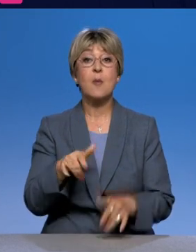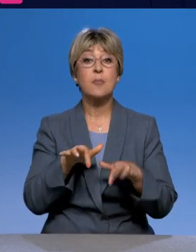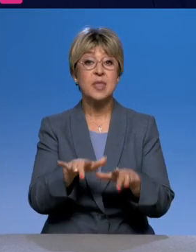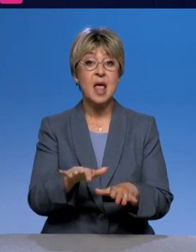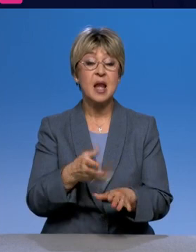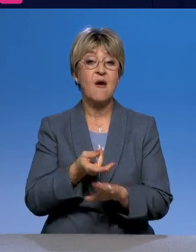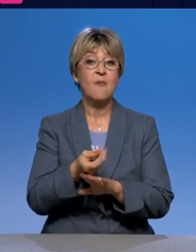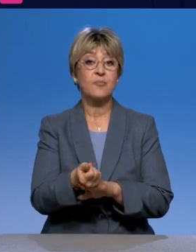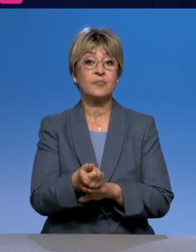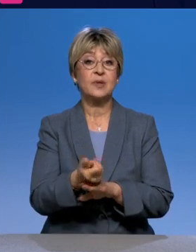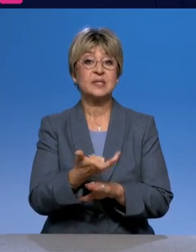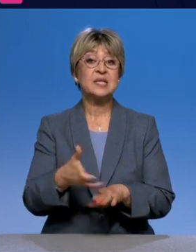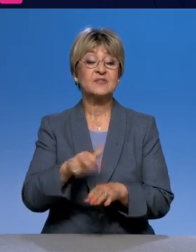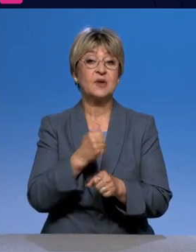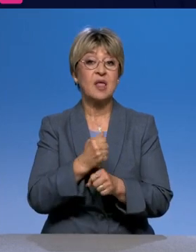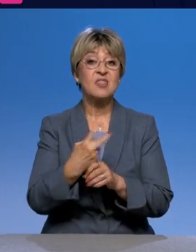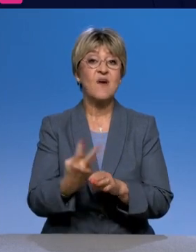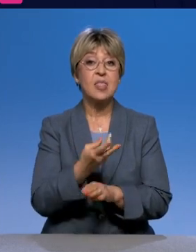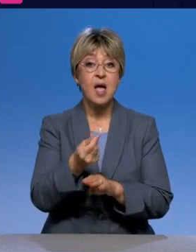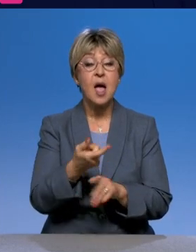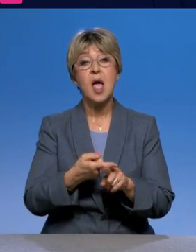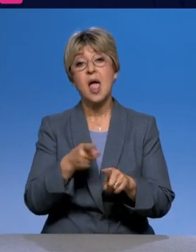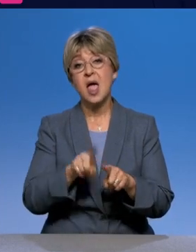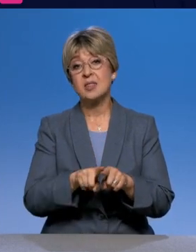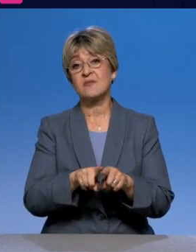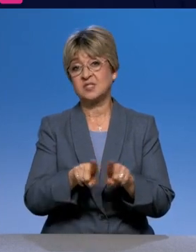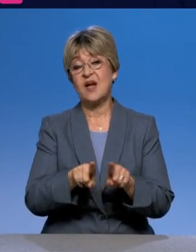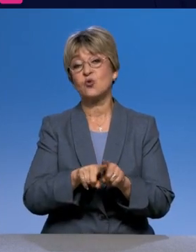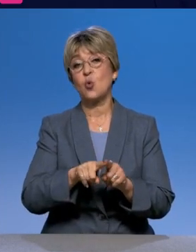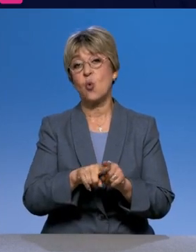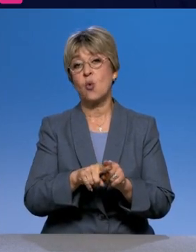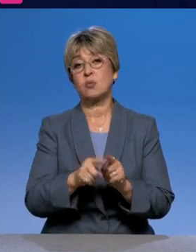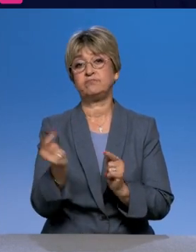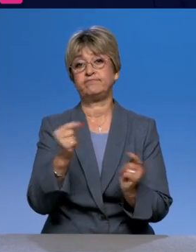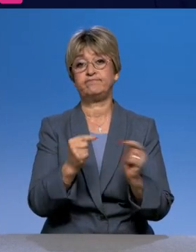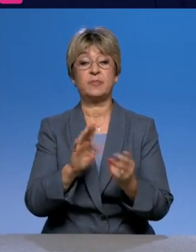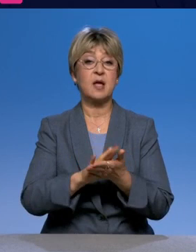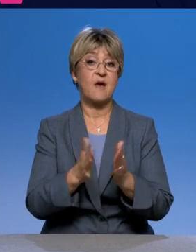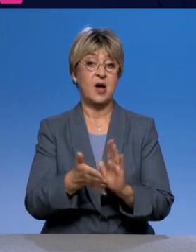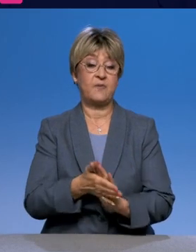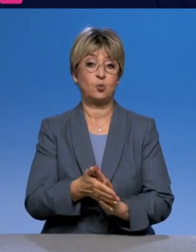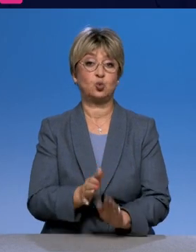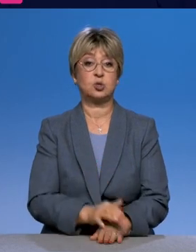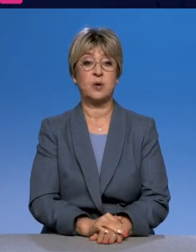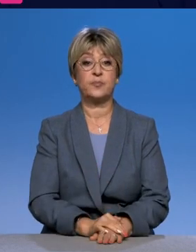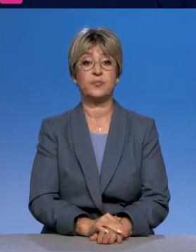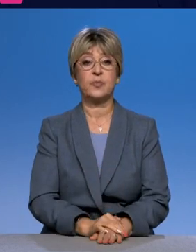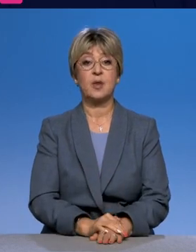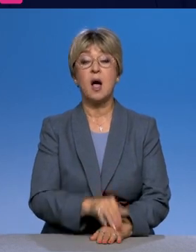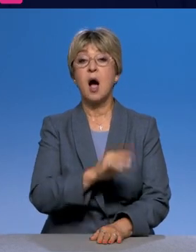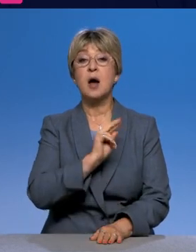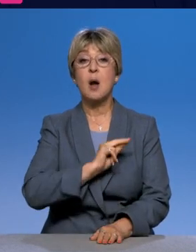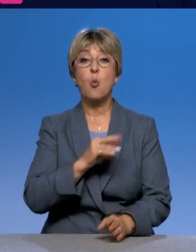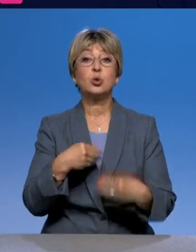или там сверхурочной работы – это всегда договоренности. Это, в принципе, зачастую, в первую очередь, выступает